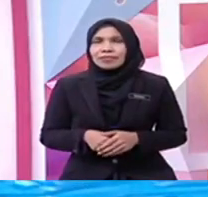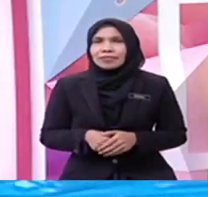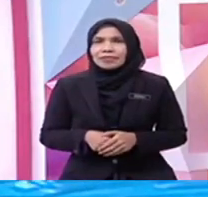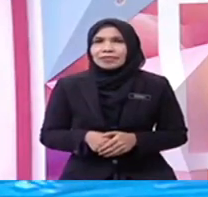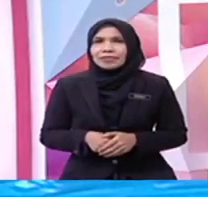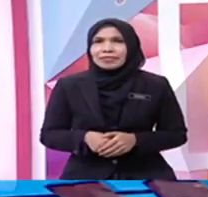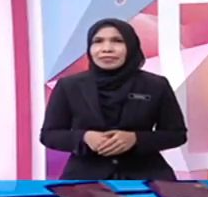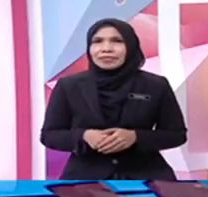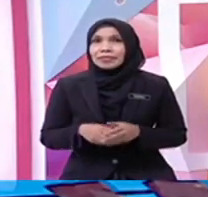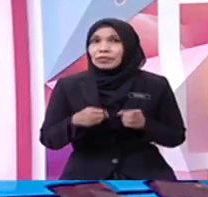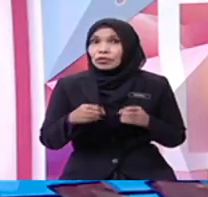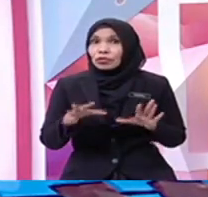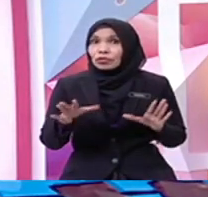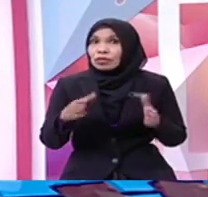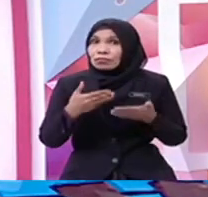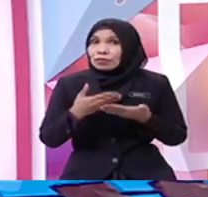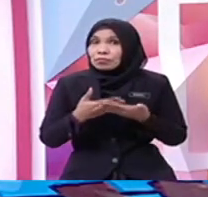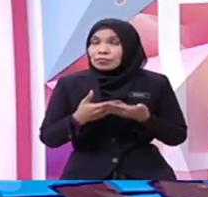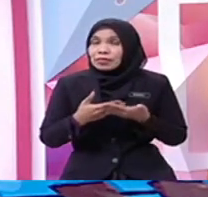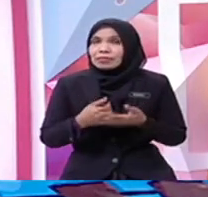udah sampai ke